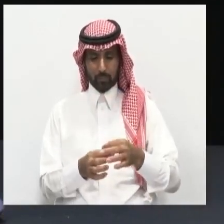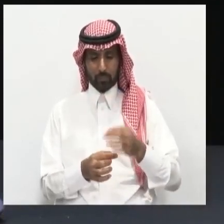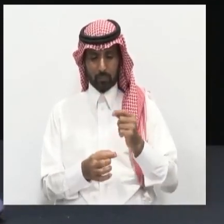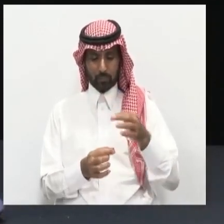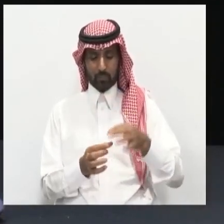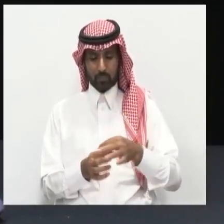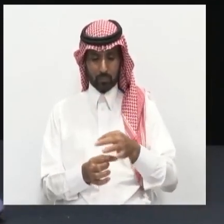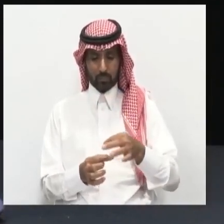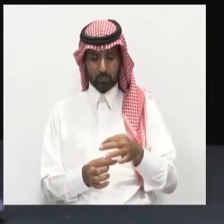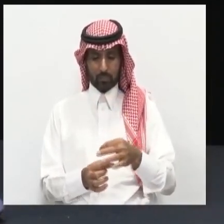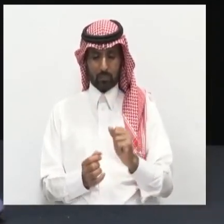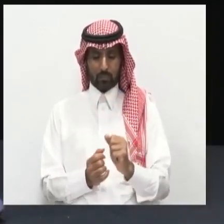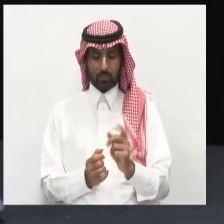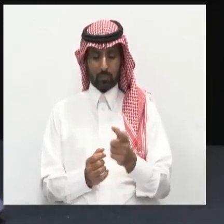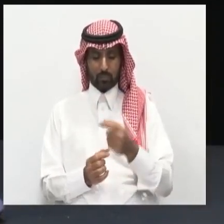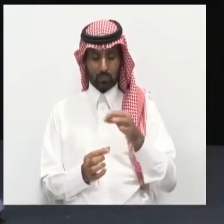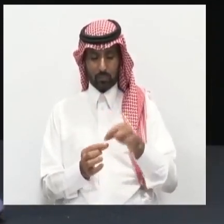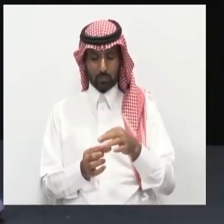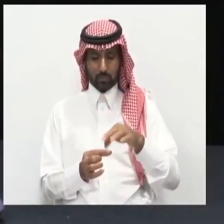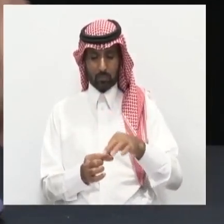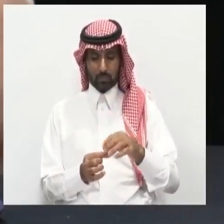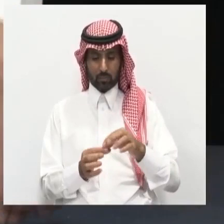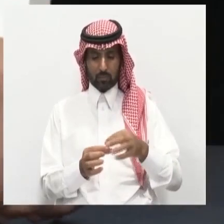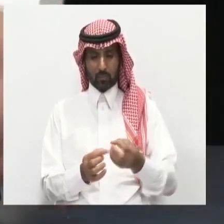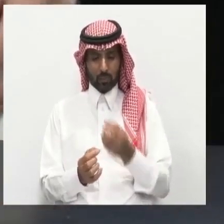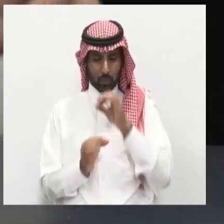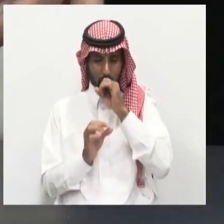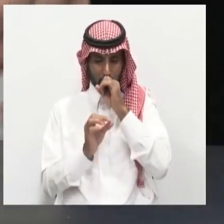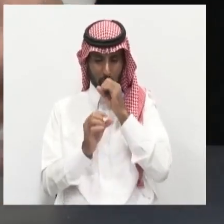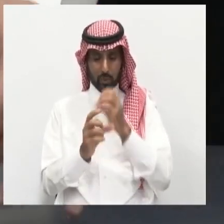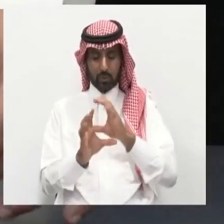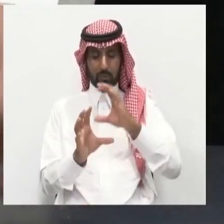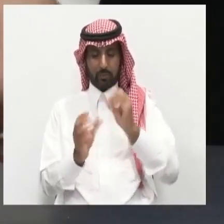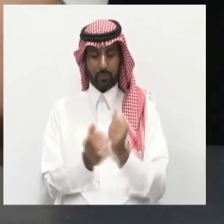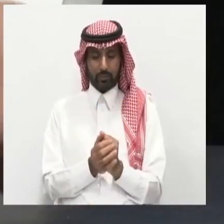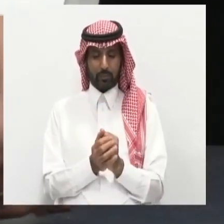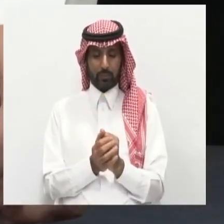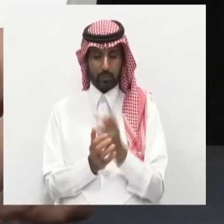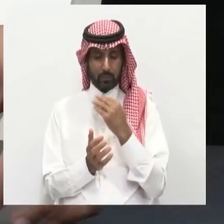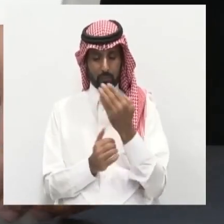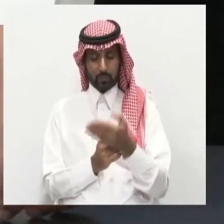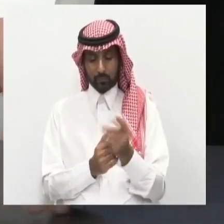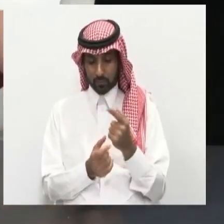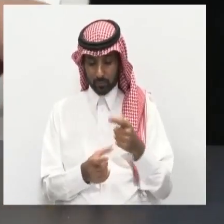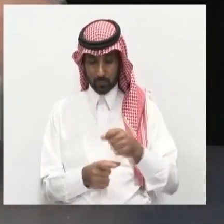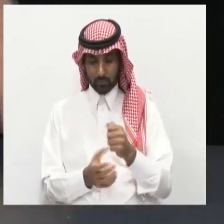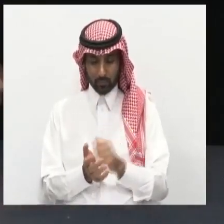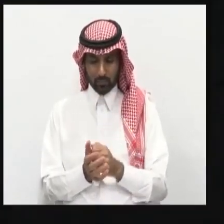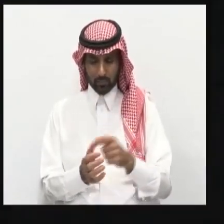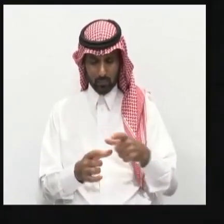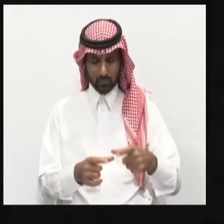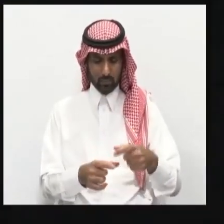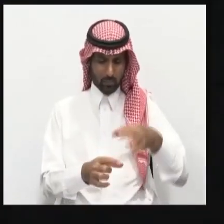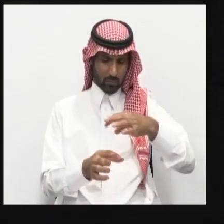عفوا الدورق اللي هو الكونيكال فلاسك والقمع وبالون والبالون بامكانك انك تجريها في ايش في كاس